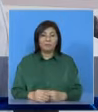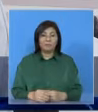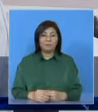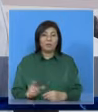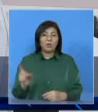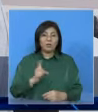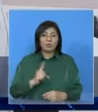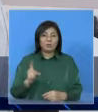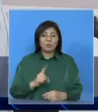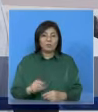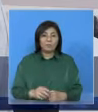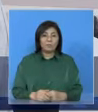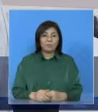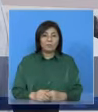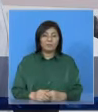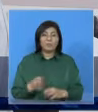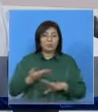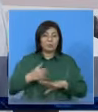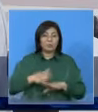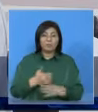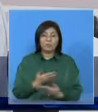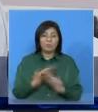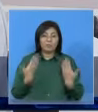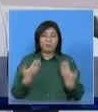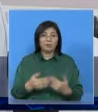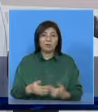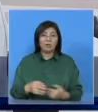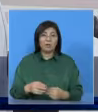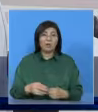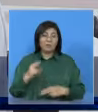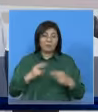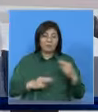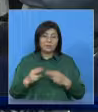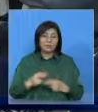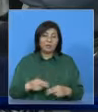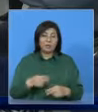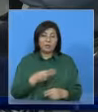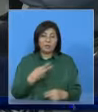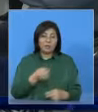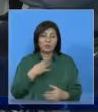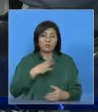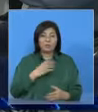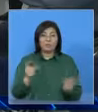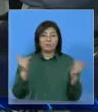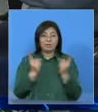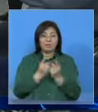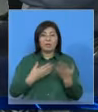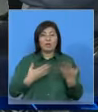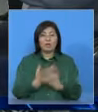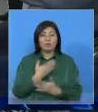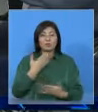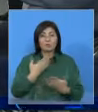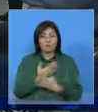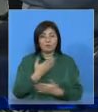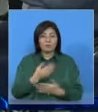чтобы никаких этих не было. С хорошим настроением шли по жизни. В ходе встречи хорошей новости